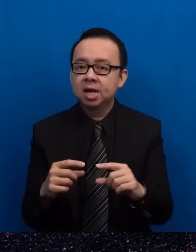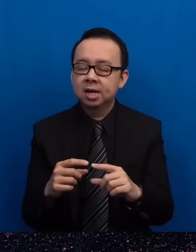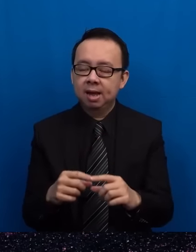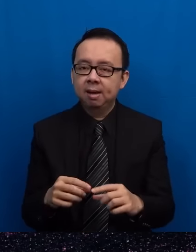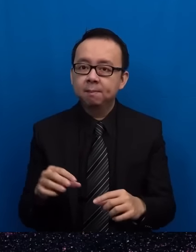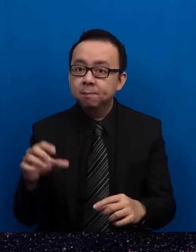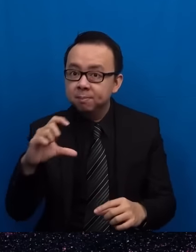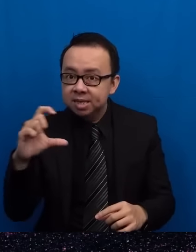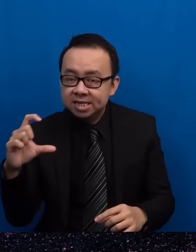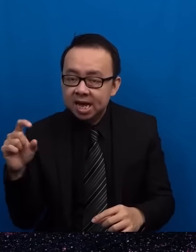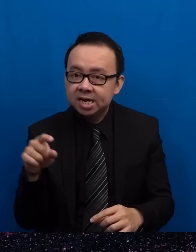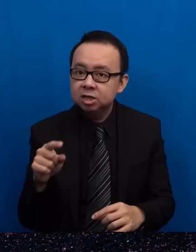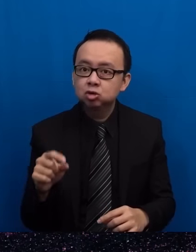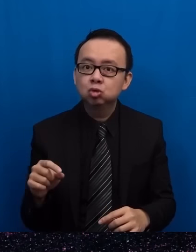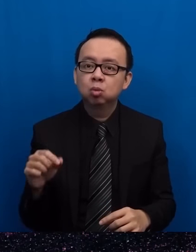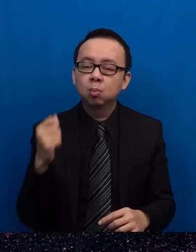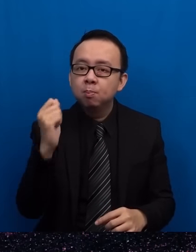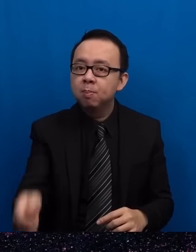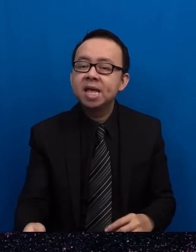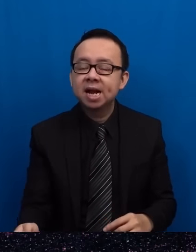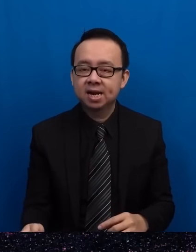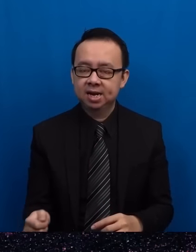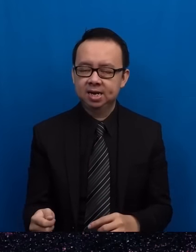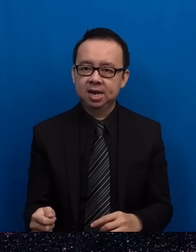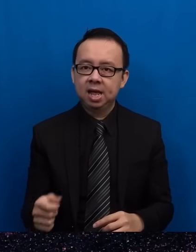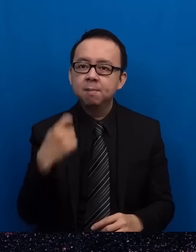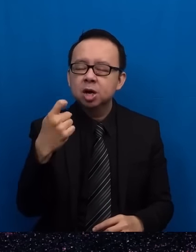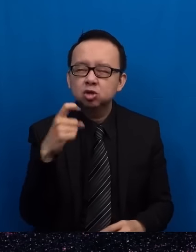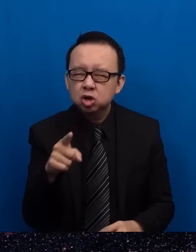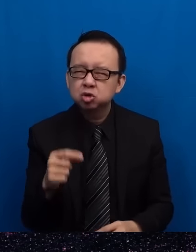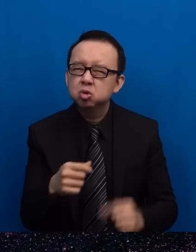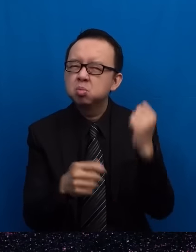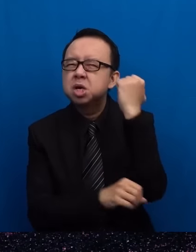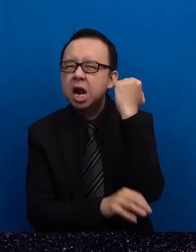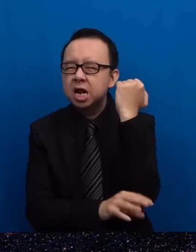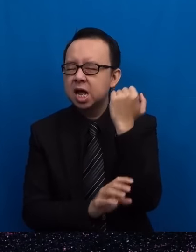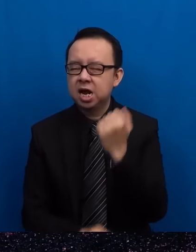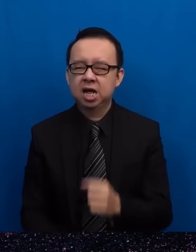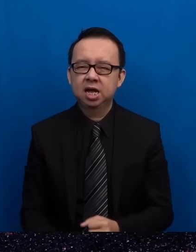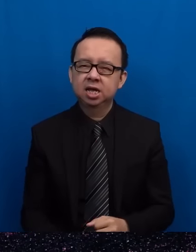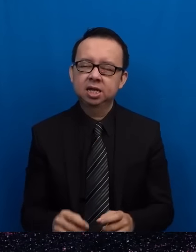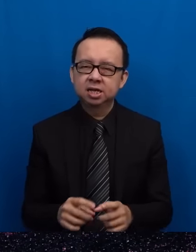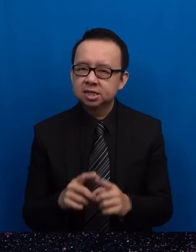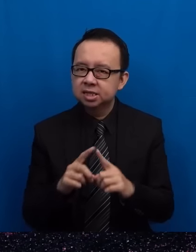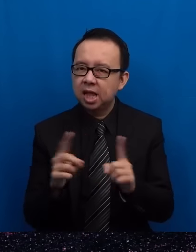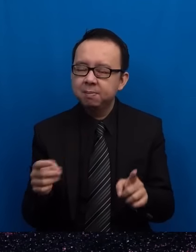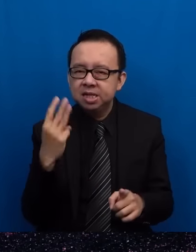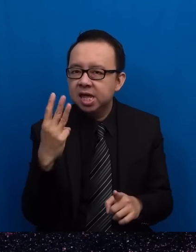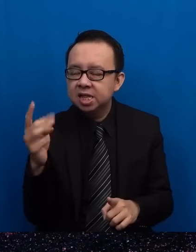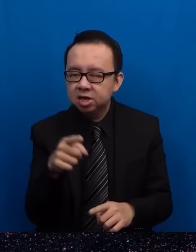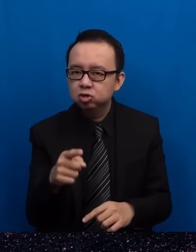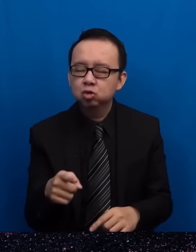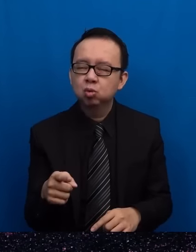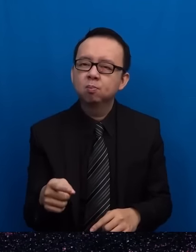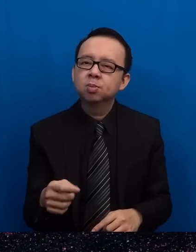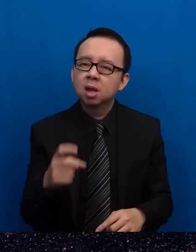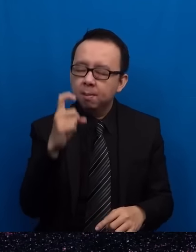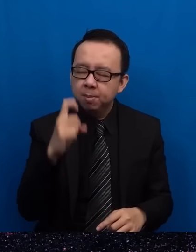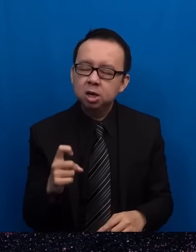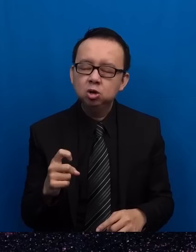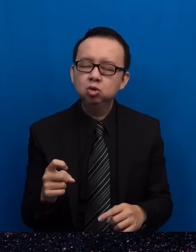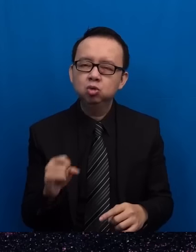harga. Mengetok itu berdarah-darah. Tapi ketiga-tiganya, tetap membutuhkan iman doa. Waktu kita ketok